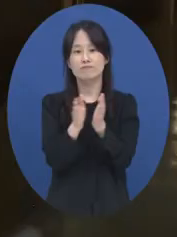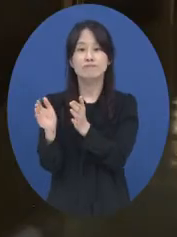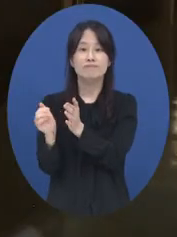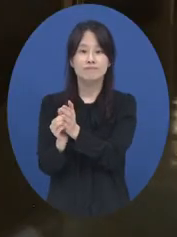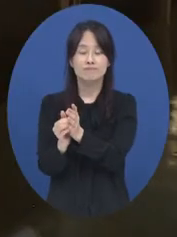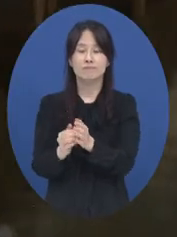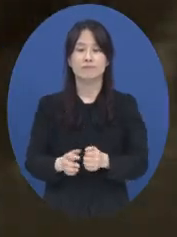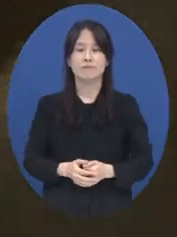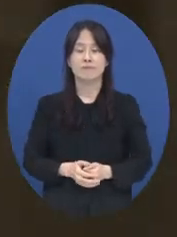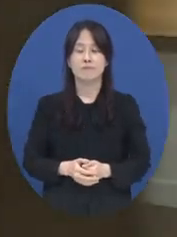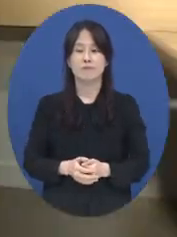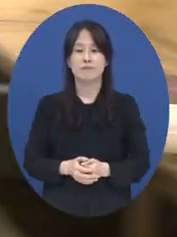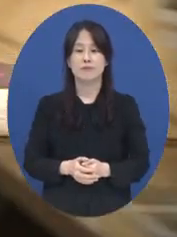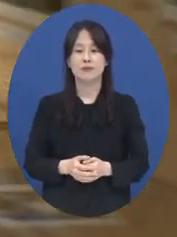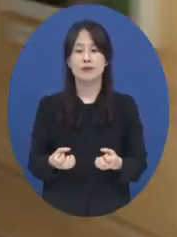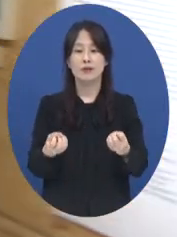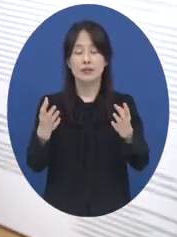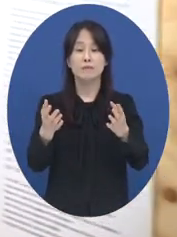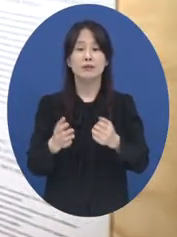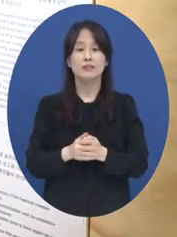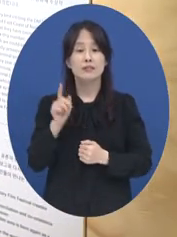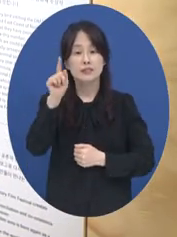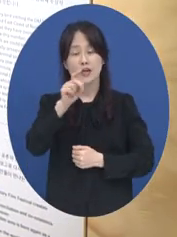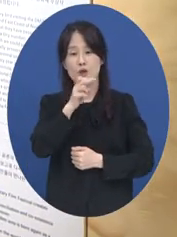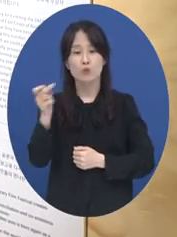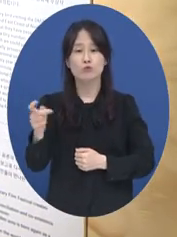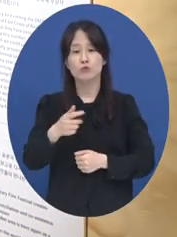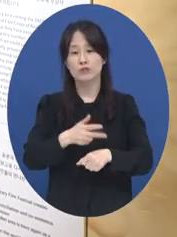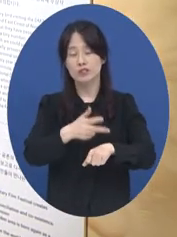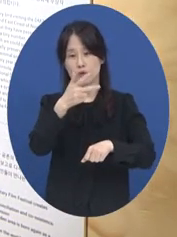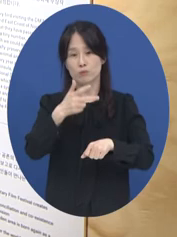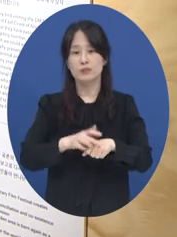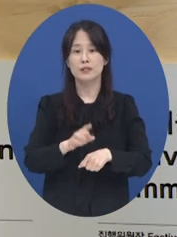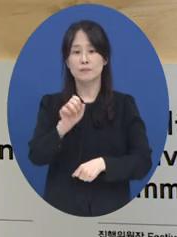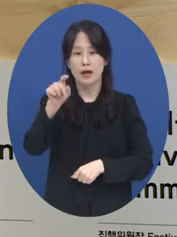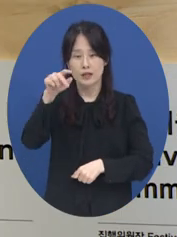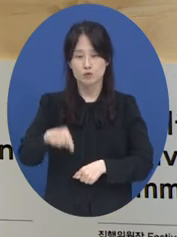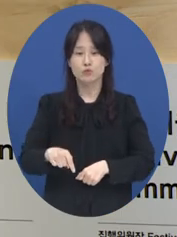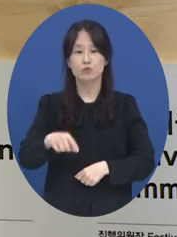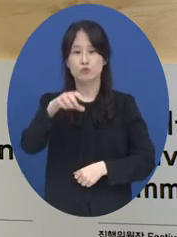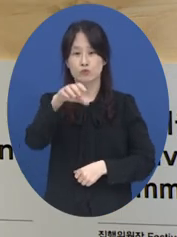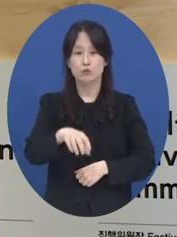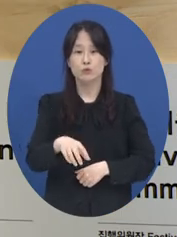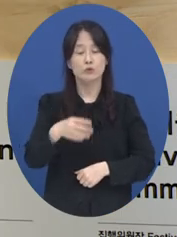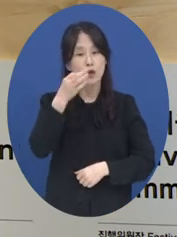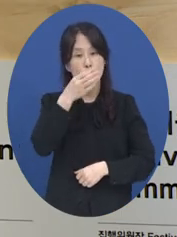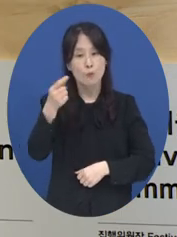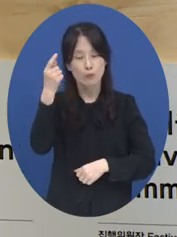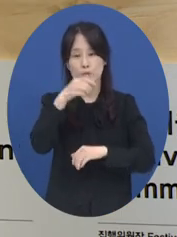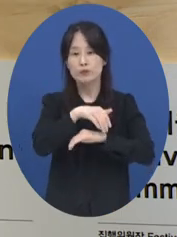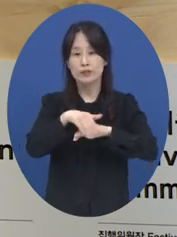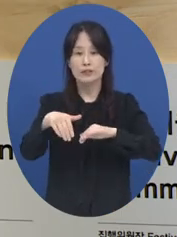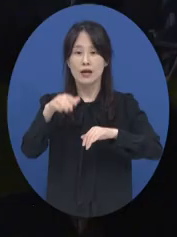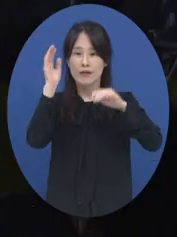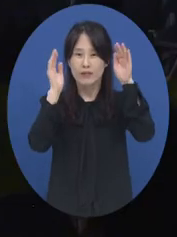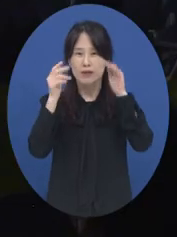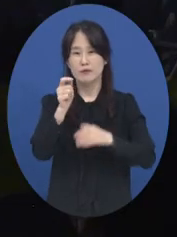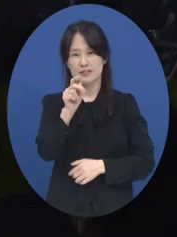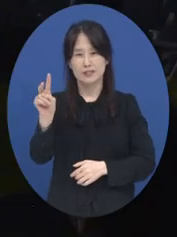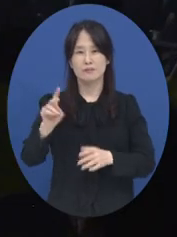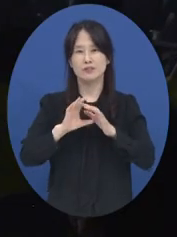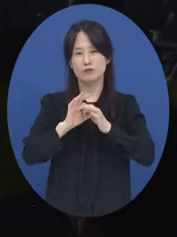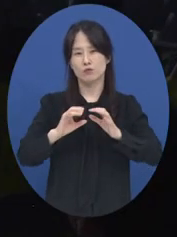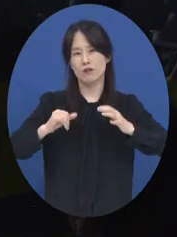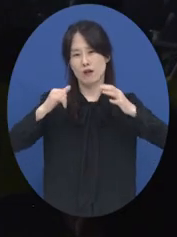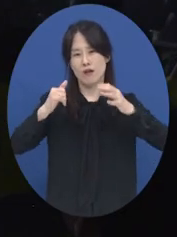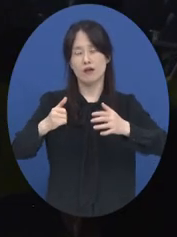준비했습니다. 올해 개막식은 내일 오후 7시 파주 메가박스 출판 도시점에서 네이버 TV를 통해 전